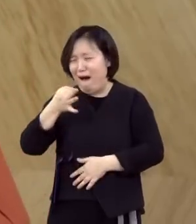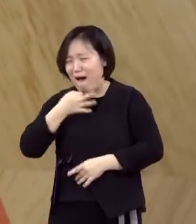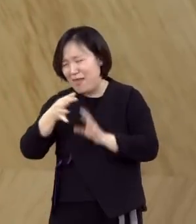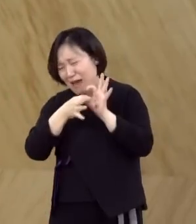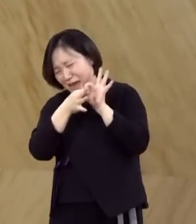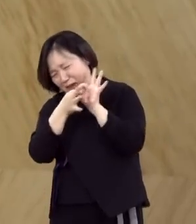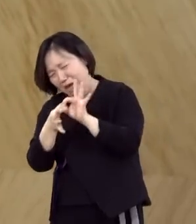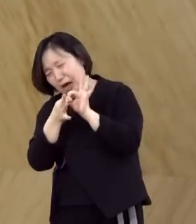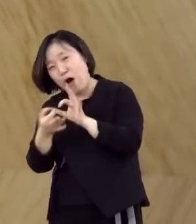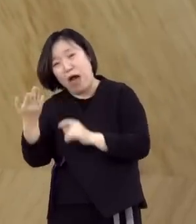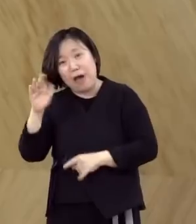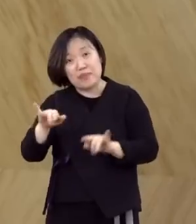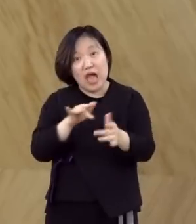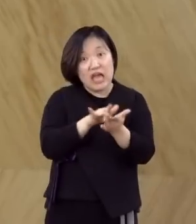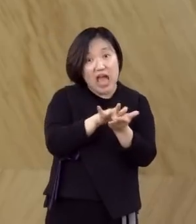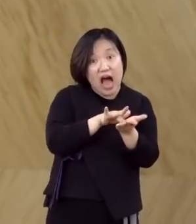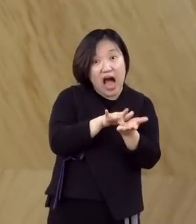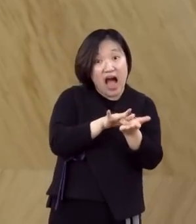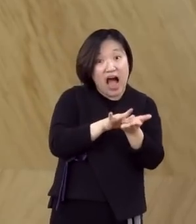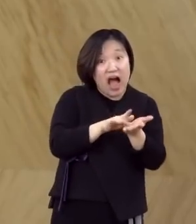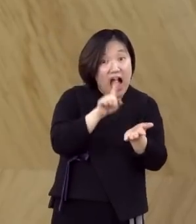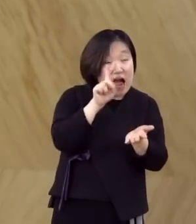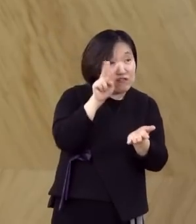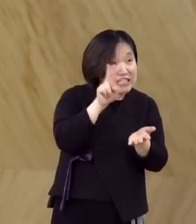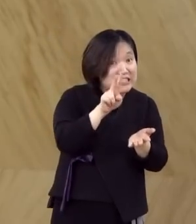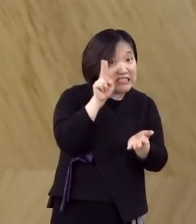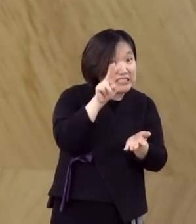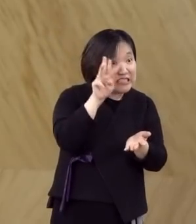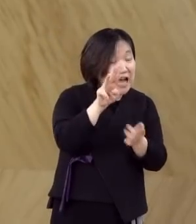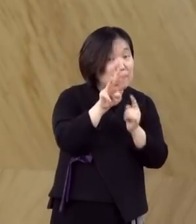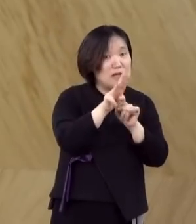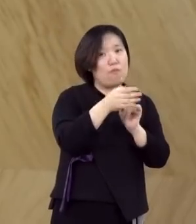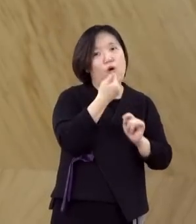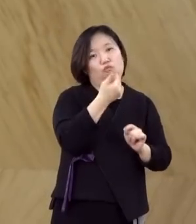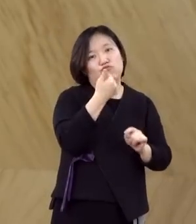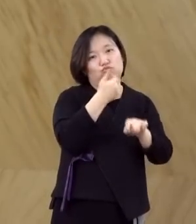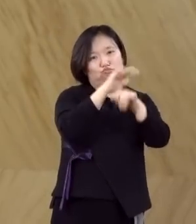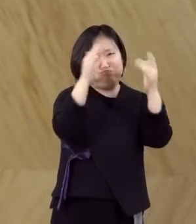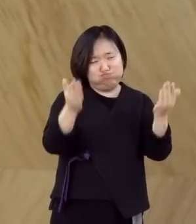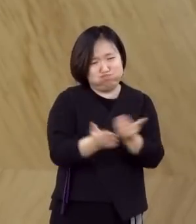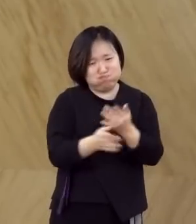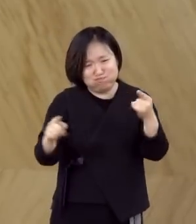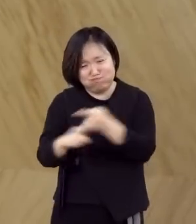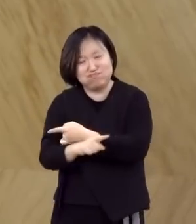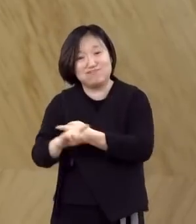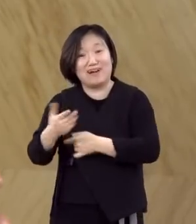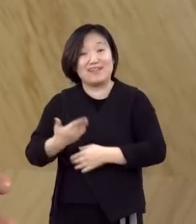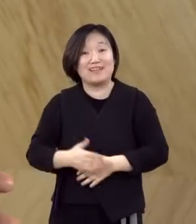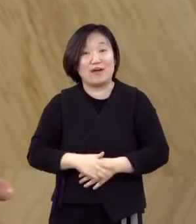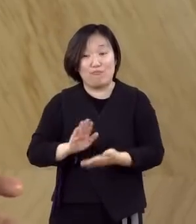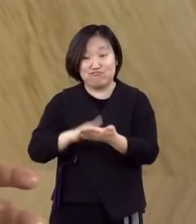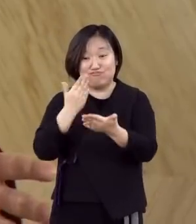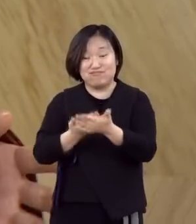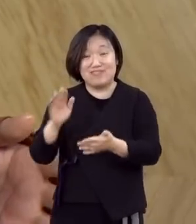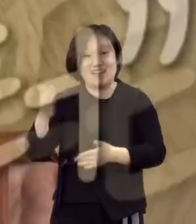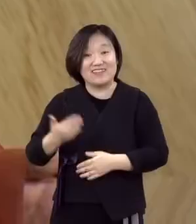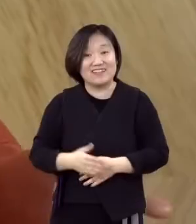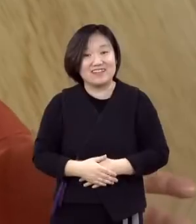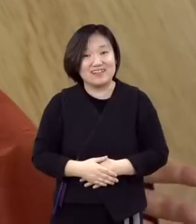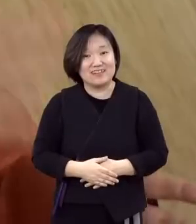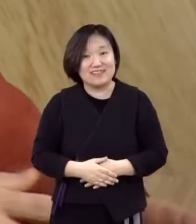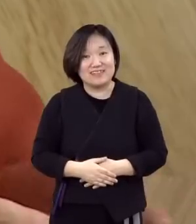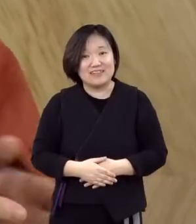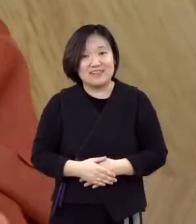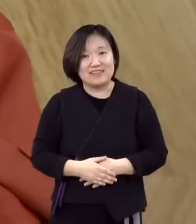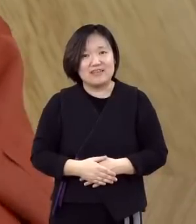단이틀이나사흘만에.나는속으로 " 진작병원에갔어야했는데"라고생각했다.그때 깨달았는데